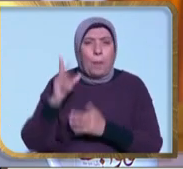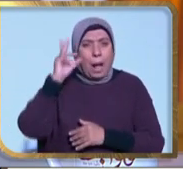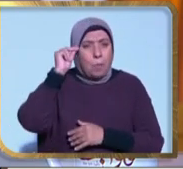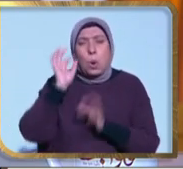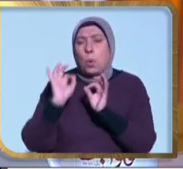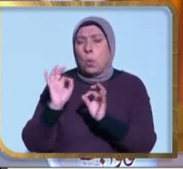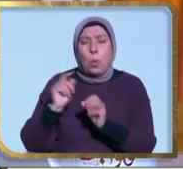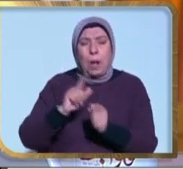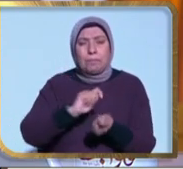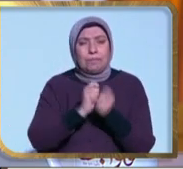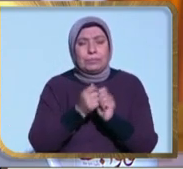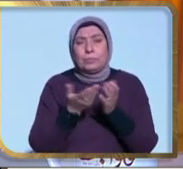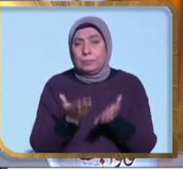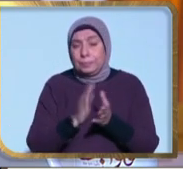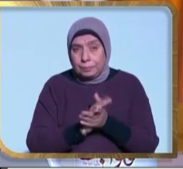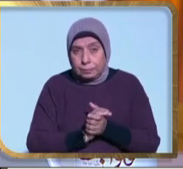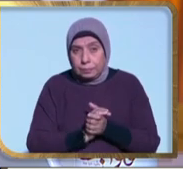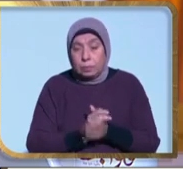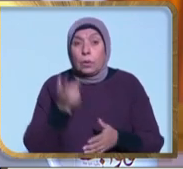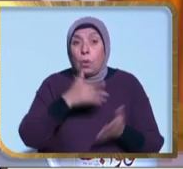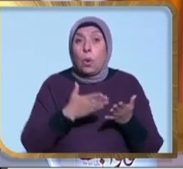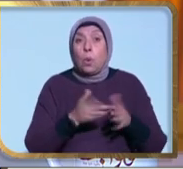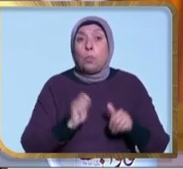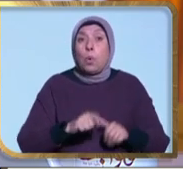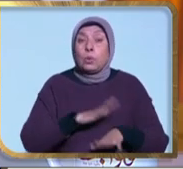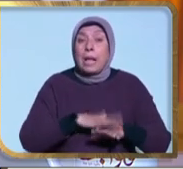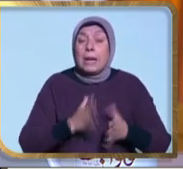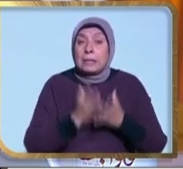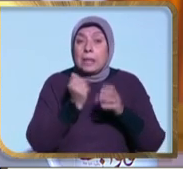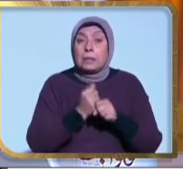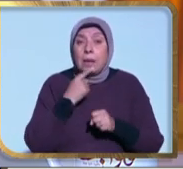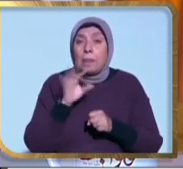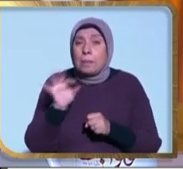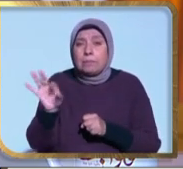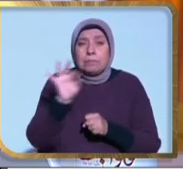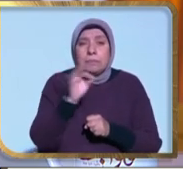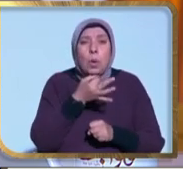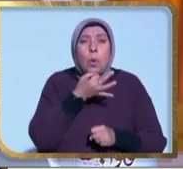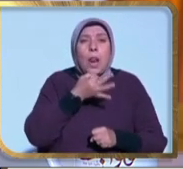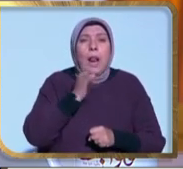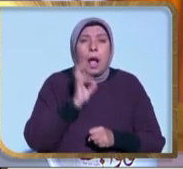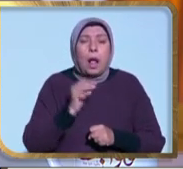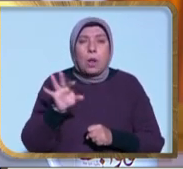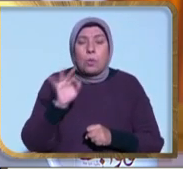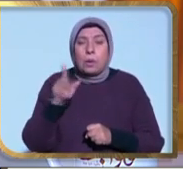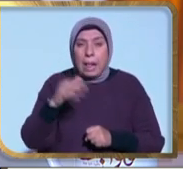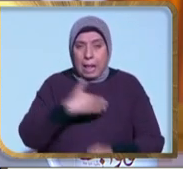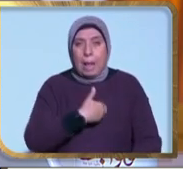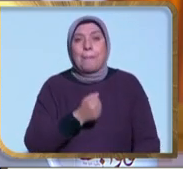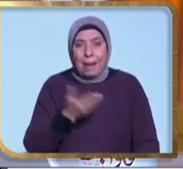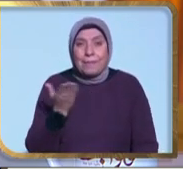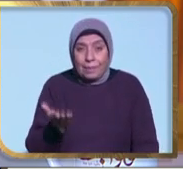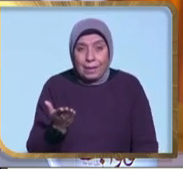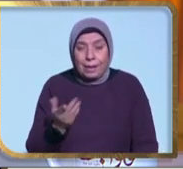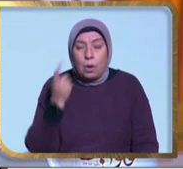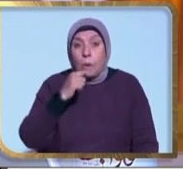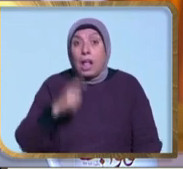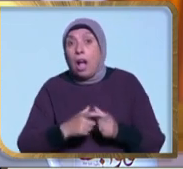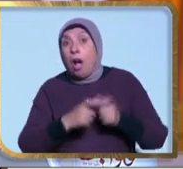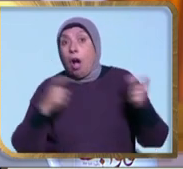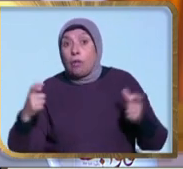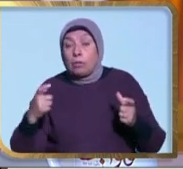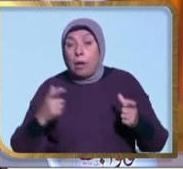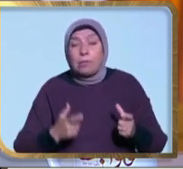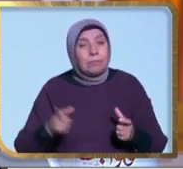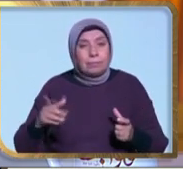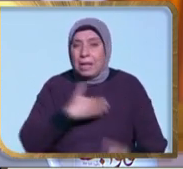وسيدنا موسى كان يعل ذلك ان قله جدا من بني اسرائيل التي كانت على الايمان الصادق وكثير منهم كان الايمان حتى لم